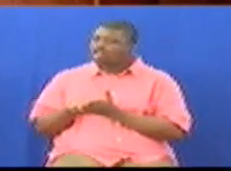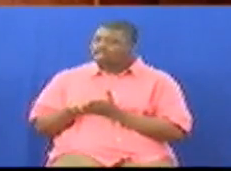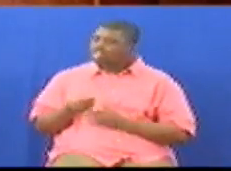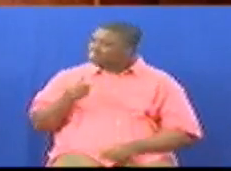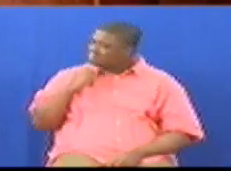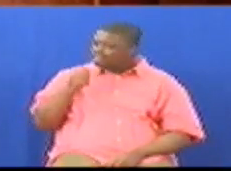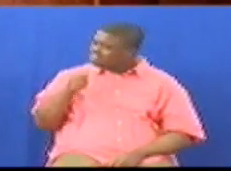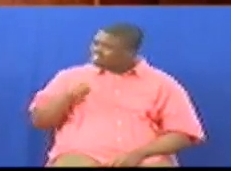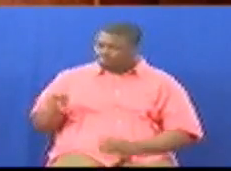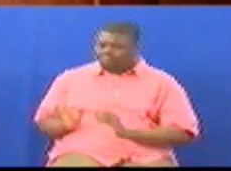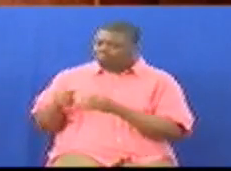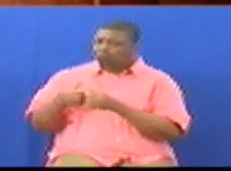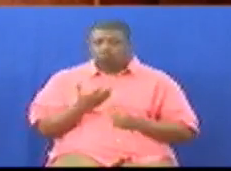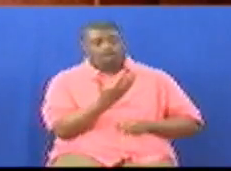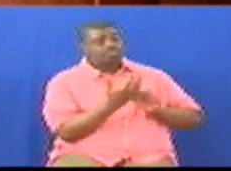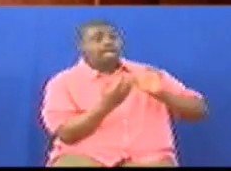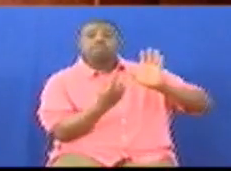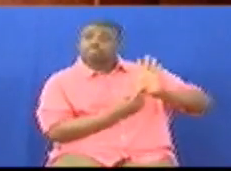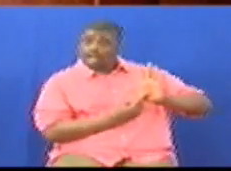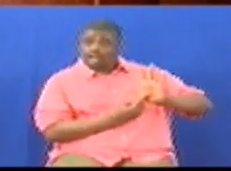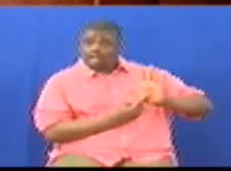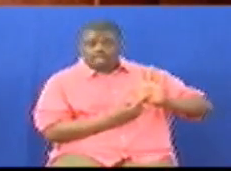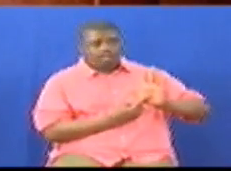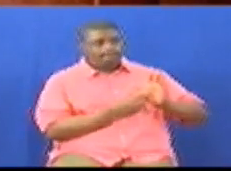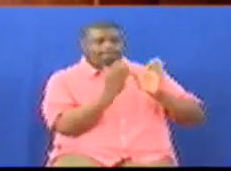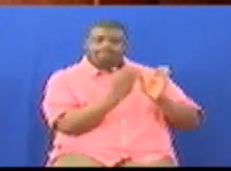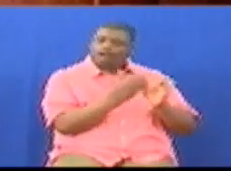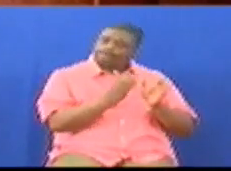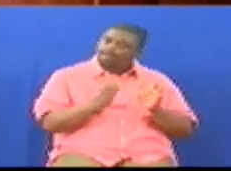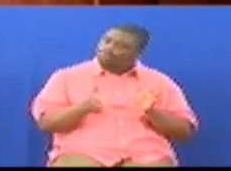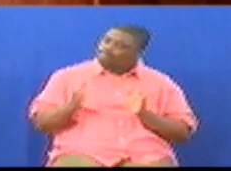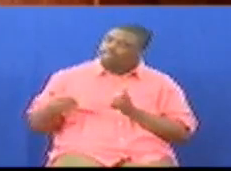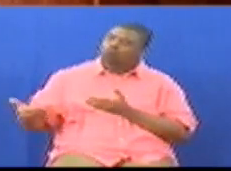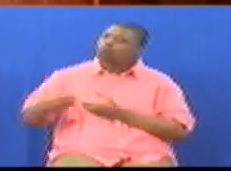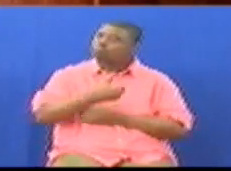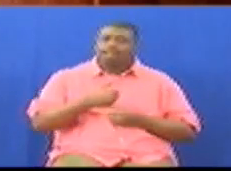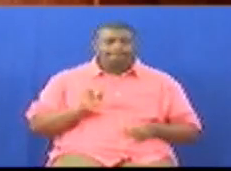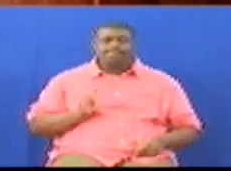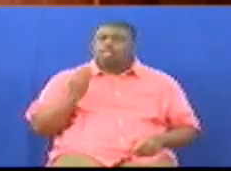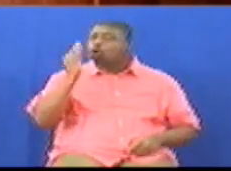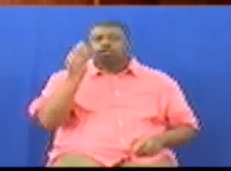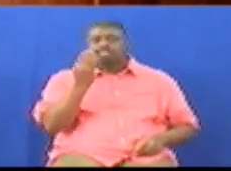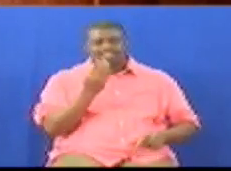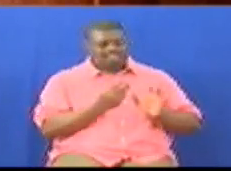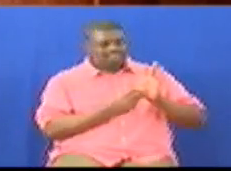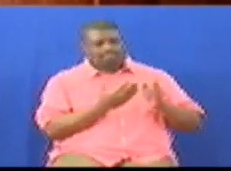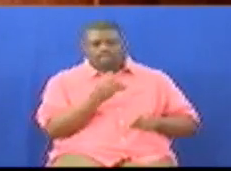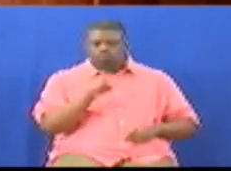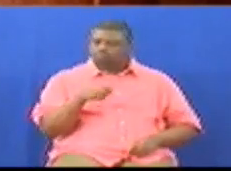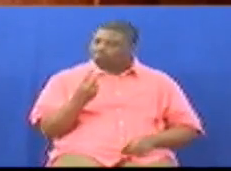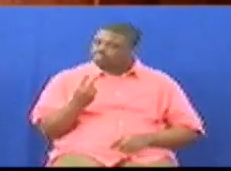TAMISEMI fungwa 56 pamoja na taasisi chini yake ilipanga kukusanya jumla ya shilingi bilioni 31.2 kutoka vyanzo